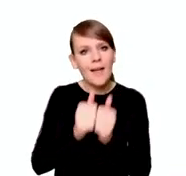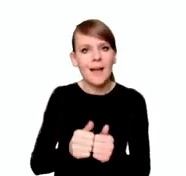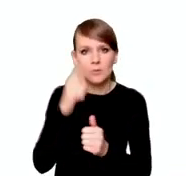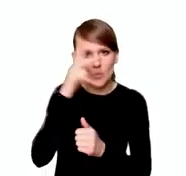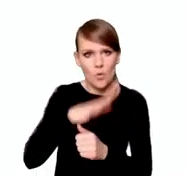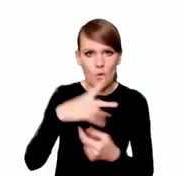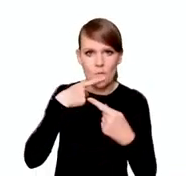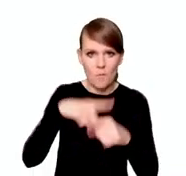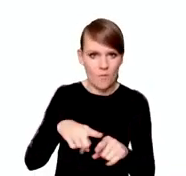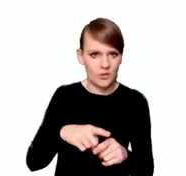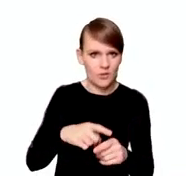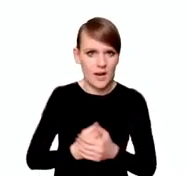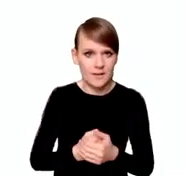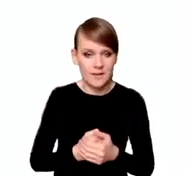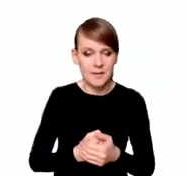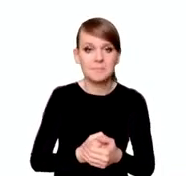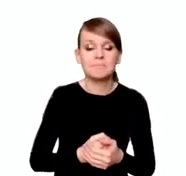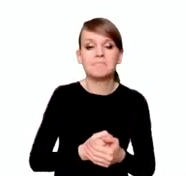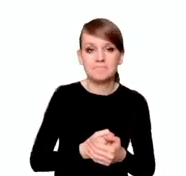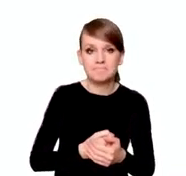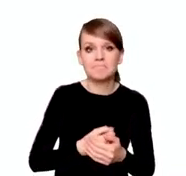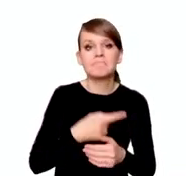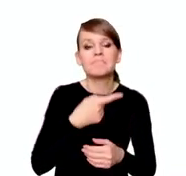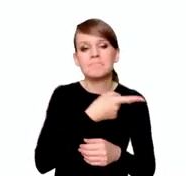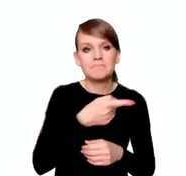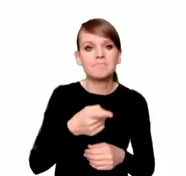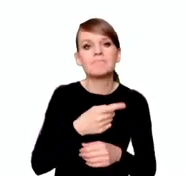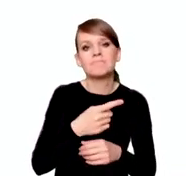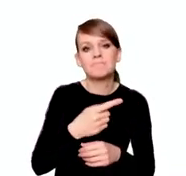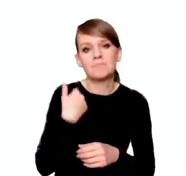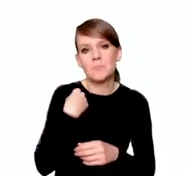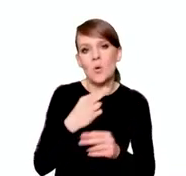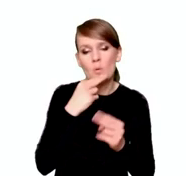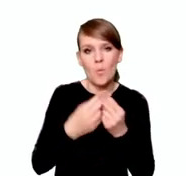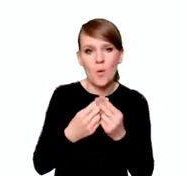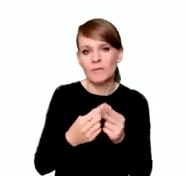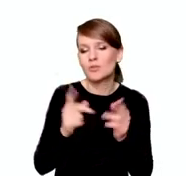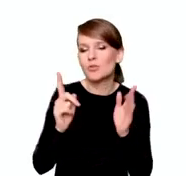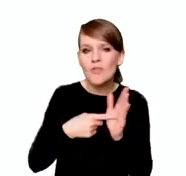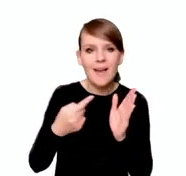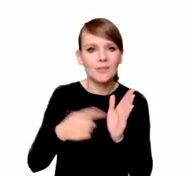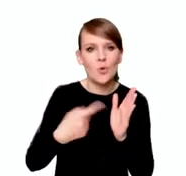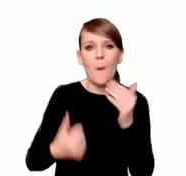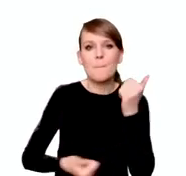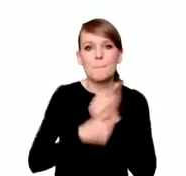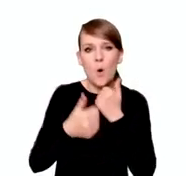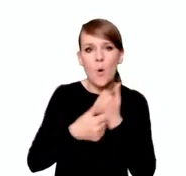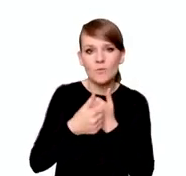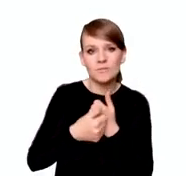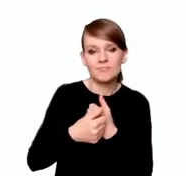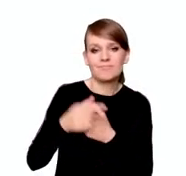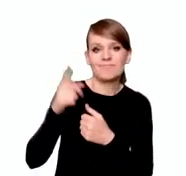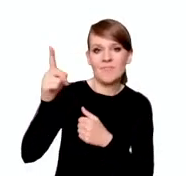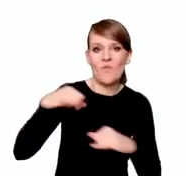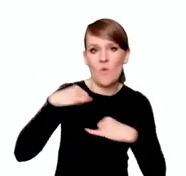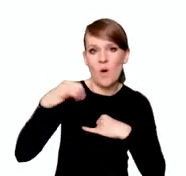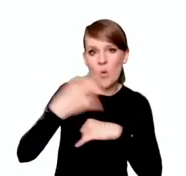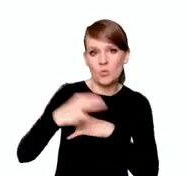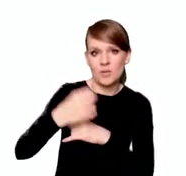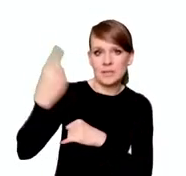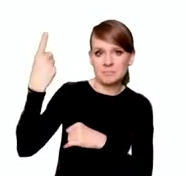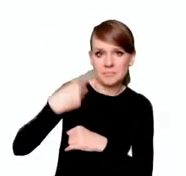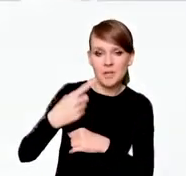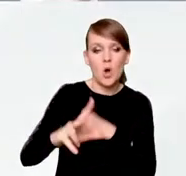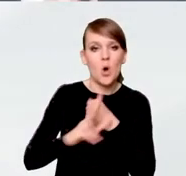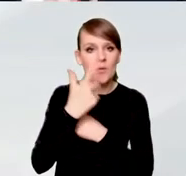grupa respondentów wskazała, że bardzo często takim powodem jest odgórna decyzja władz uczelni. 82%